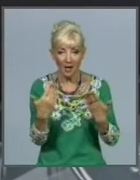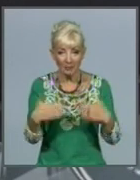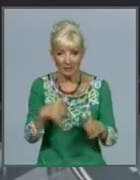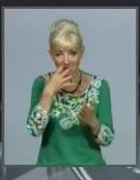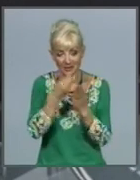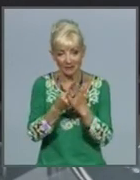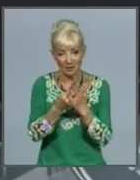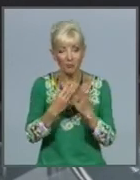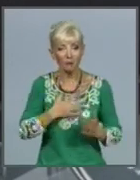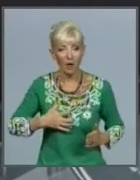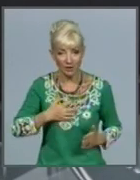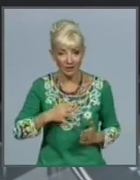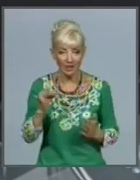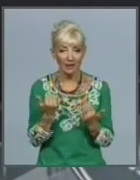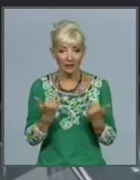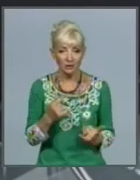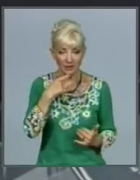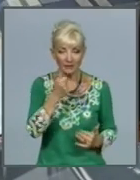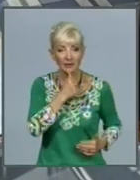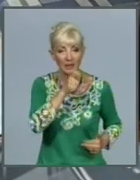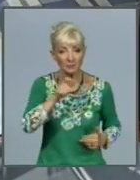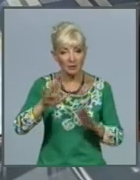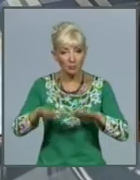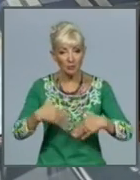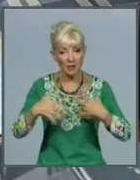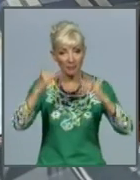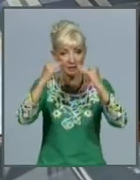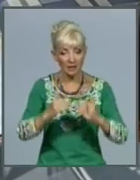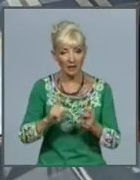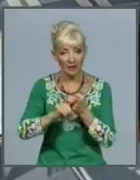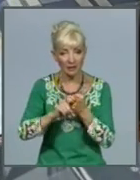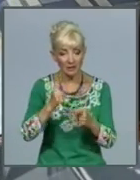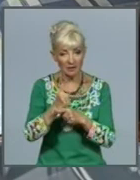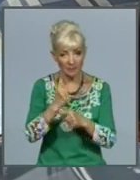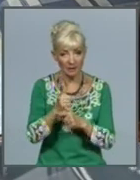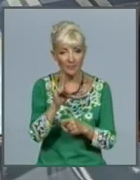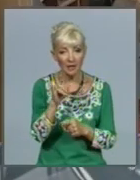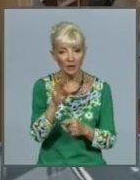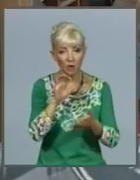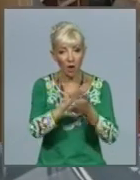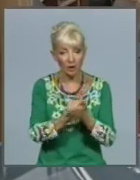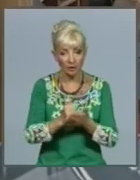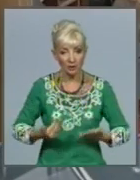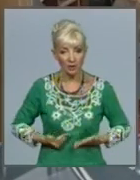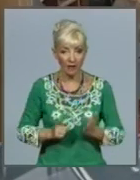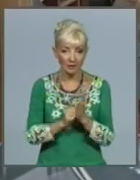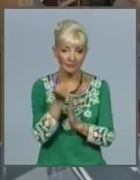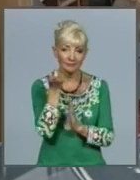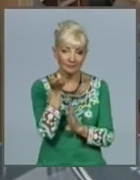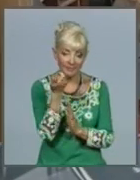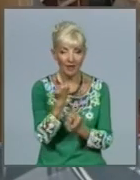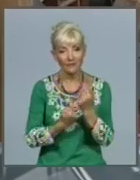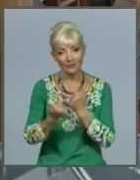актуальність. Та зараз, кажуть експерти, після послаблення карантинних обмежень, ринок оренди житла починає потроху повертатися до первісного